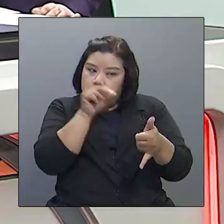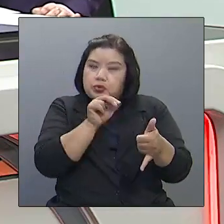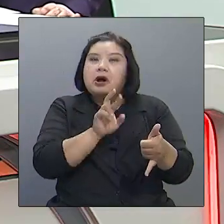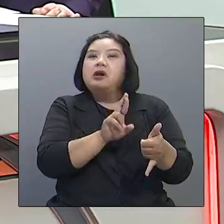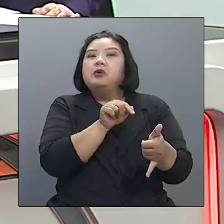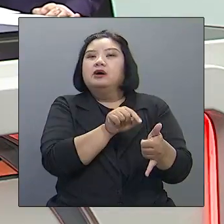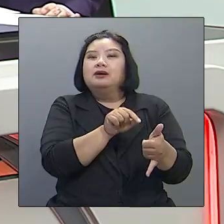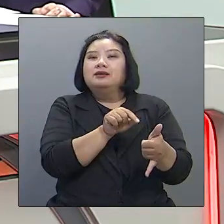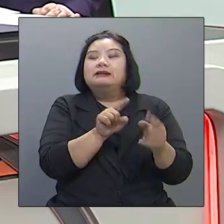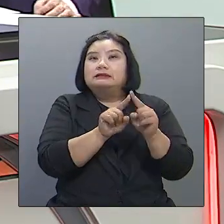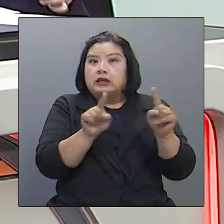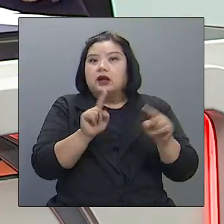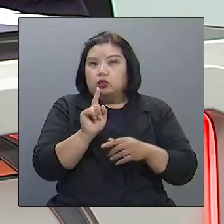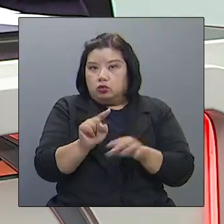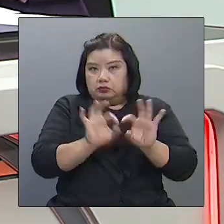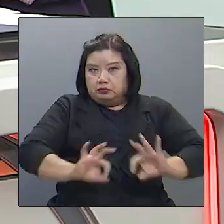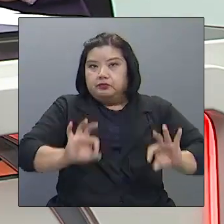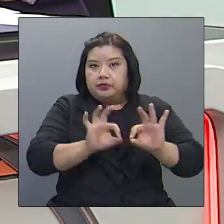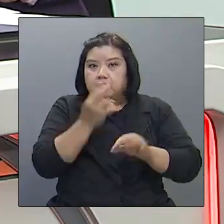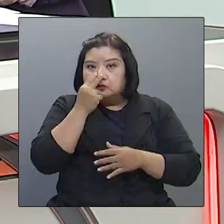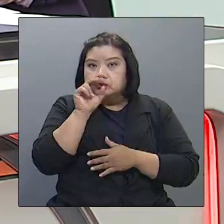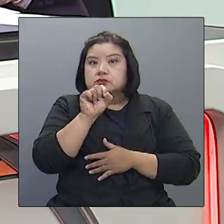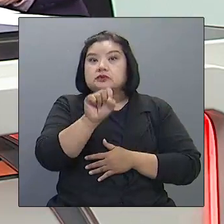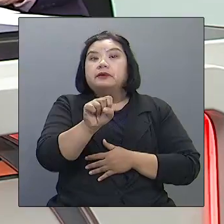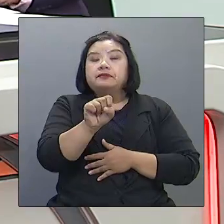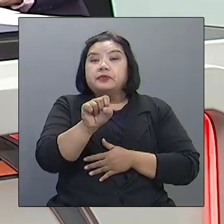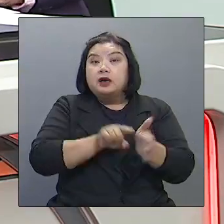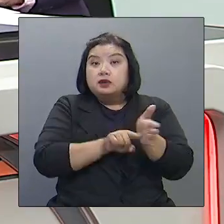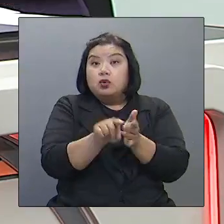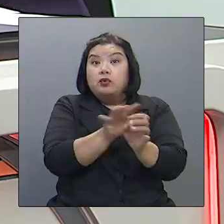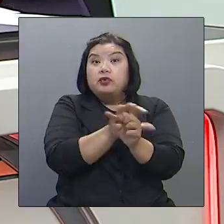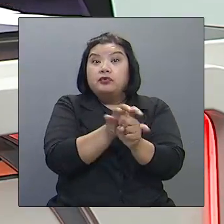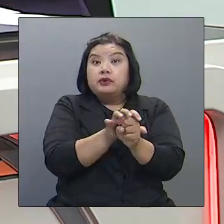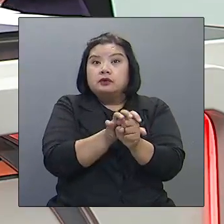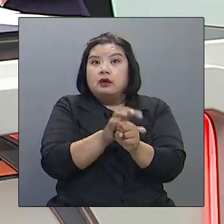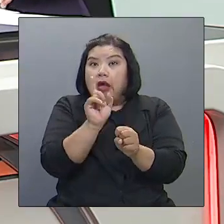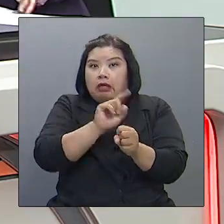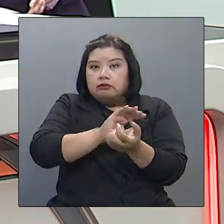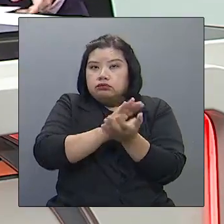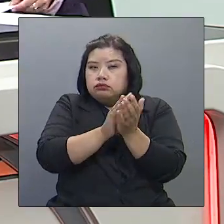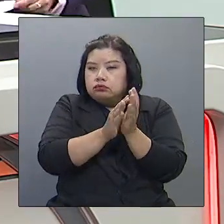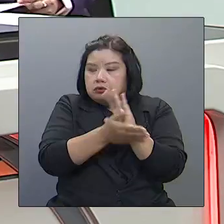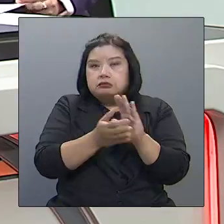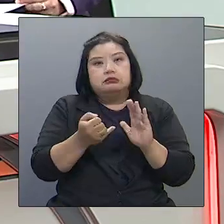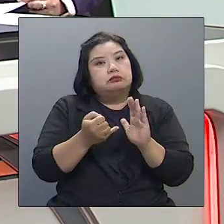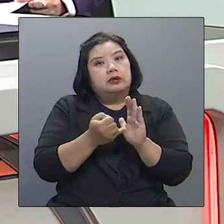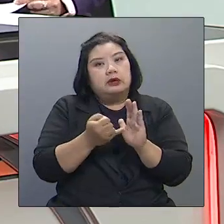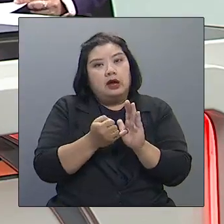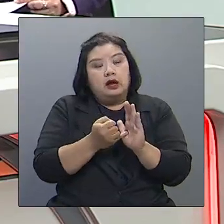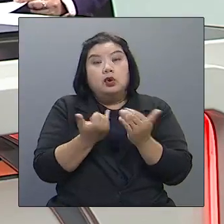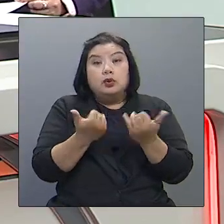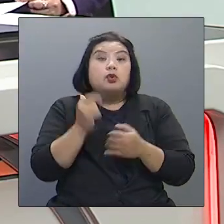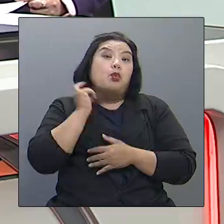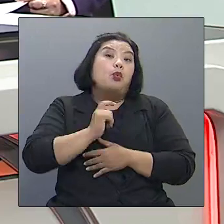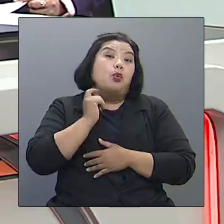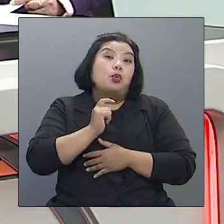าสิ่งหนึ่งที่ต้องจับตาอย่างที่เราทราบกันดีว่าเชื้อตัวนี้กลายพันธุ์เก่งค่ะและหลังจากที่ฮ่องกงได้รายงานอ้างอิงถึงการ